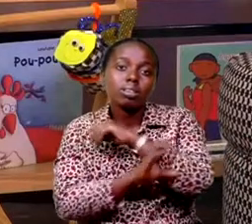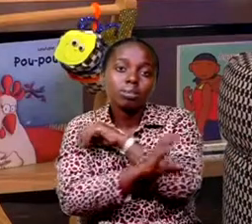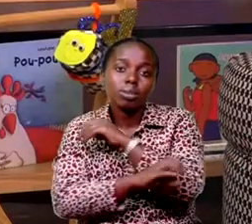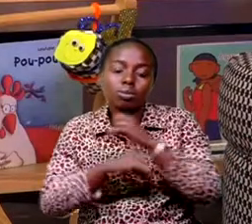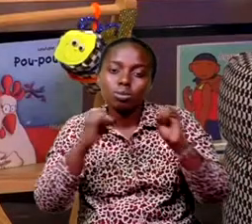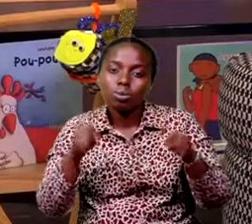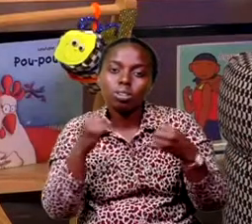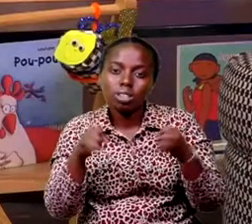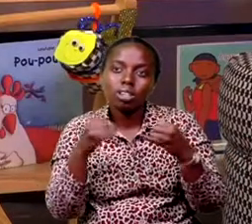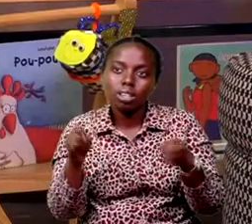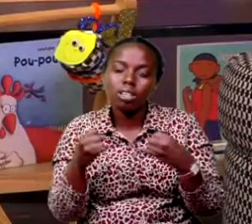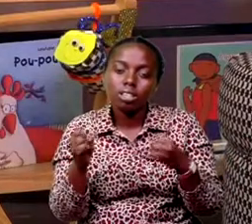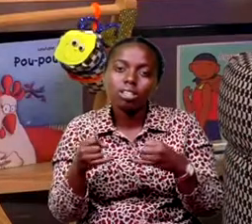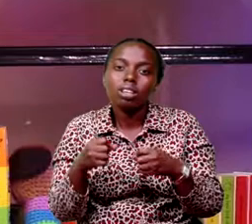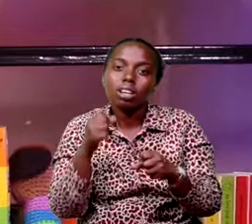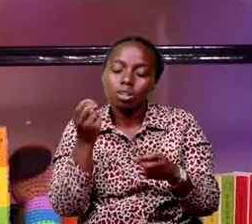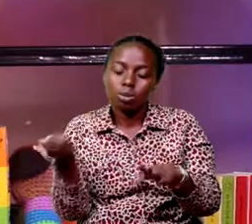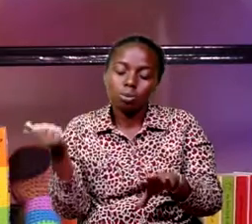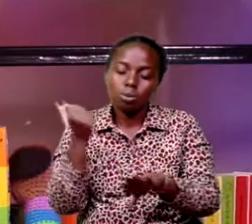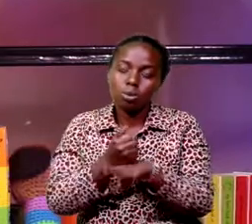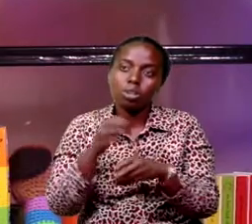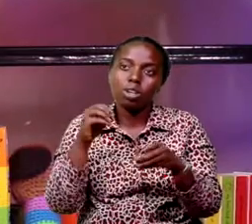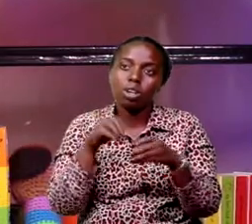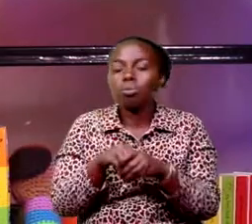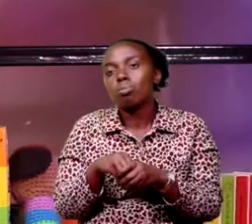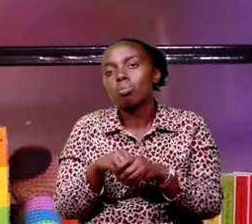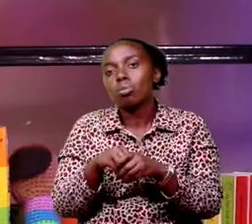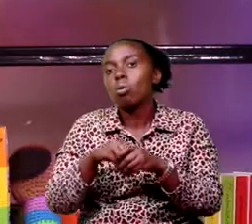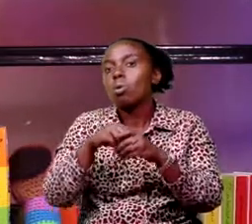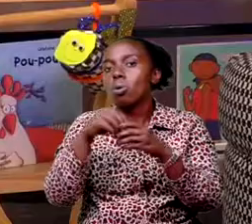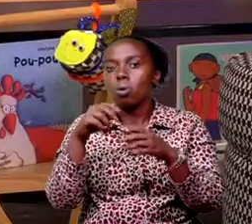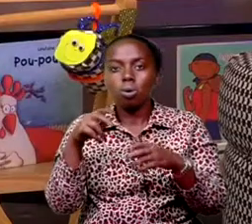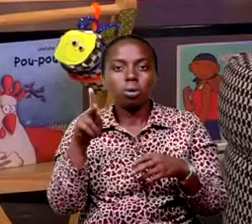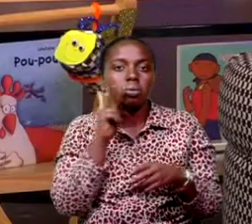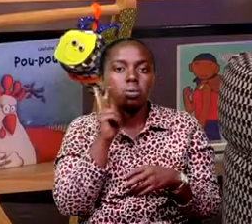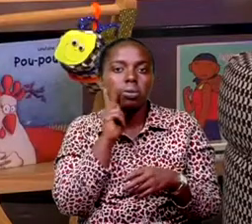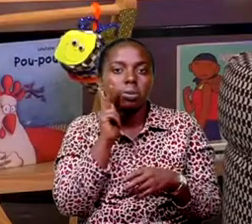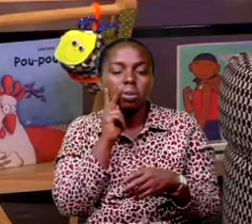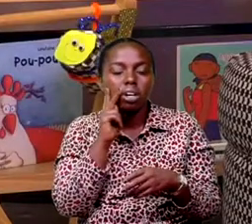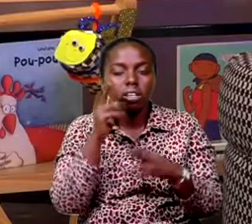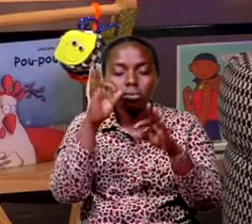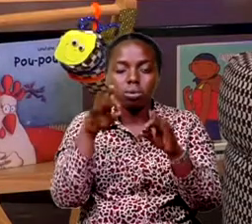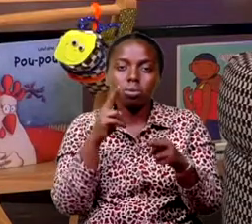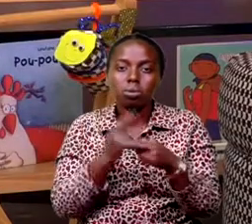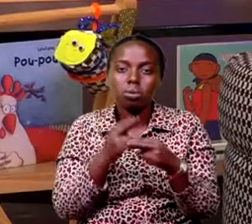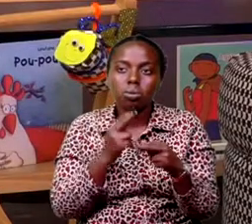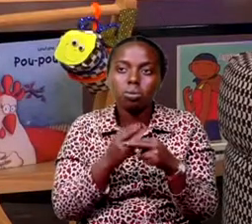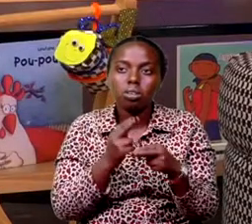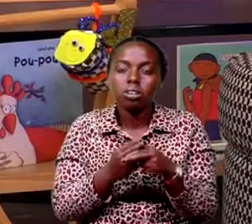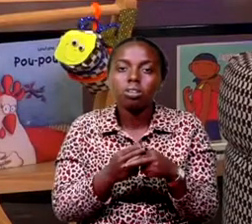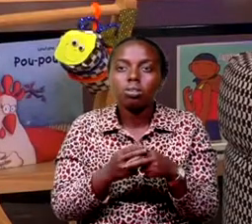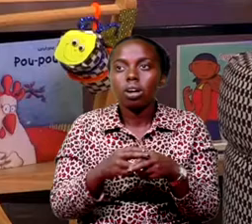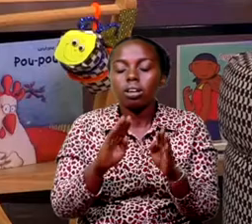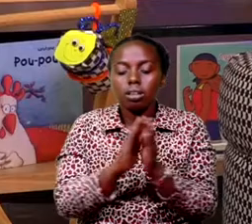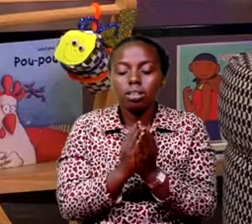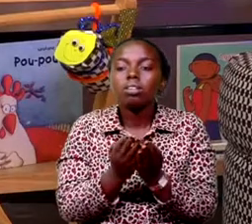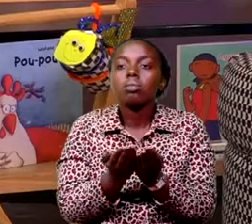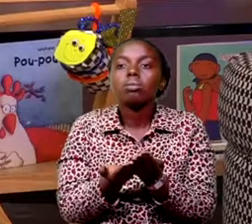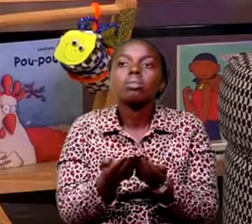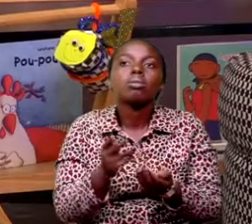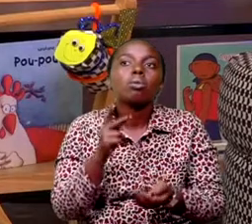tubishyire mu Kinyarwanda. Hari ibyo bita sound books, ari byo twakwita ibitabo